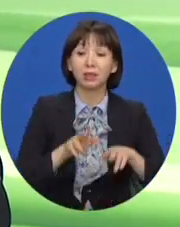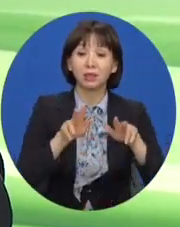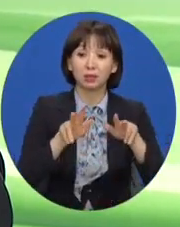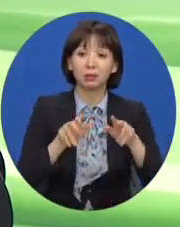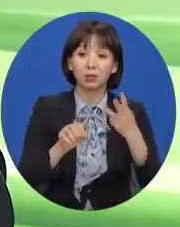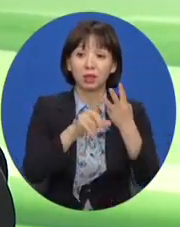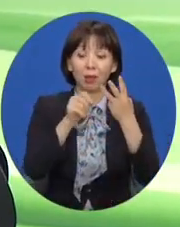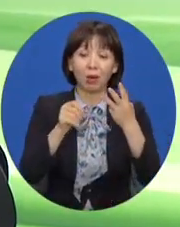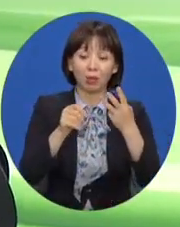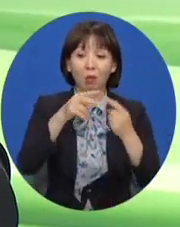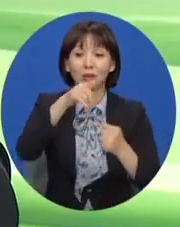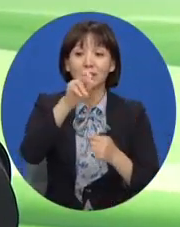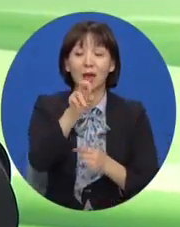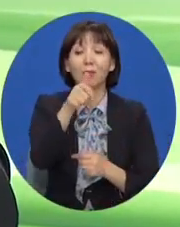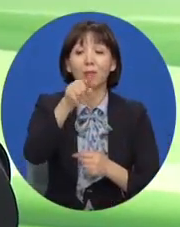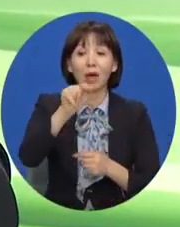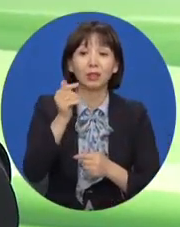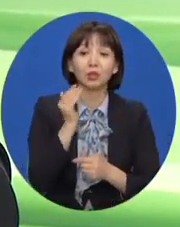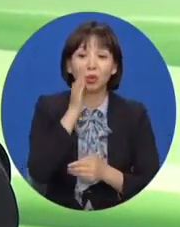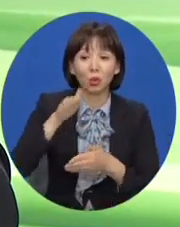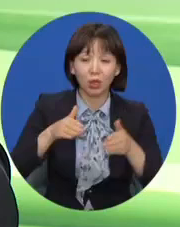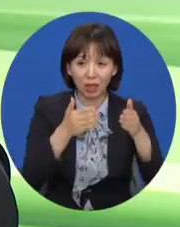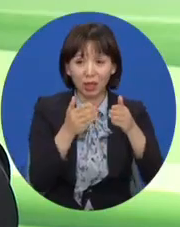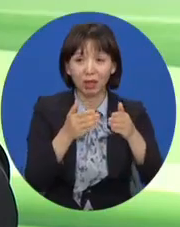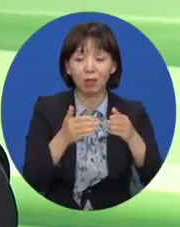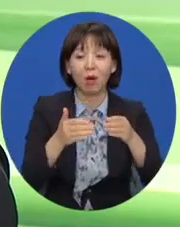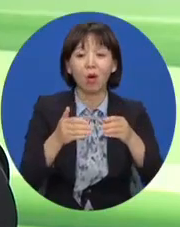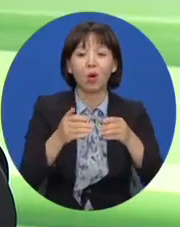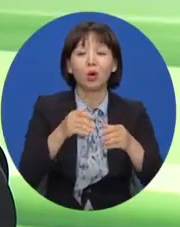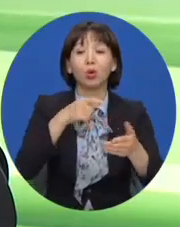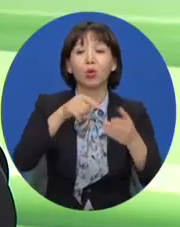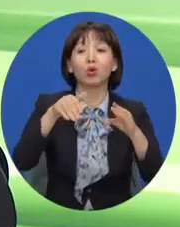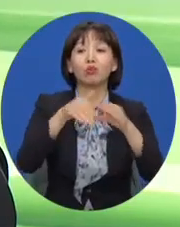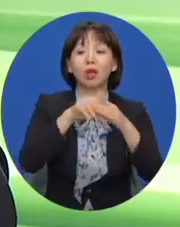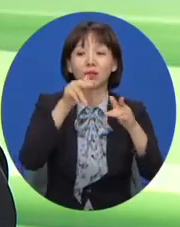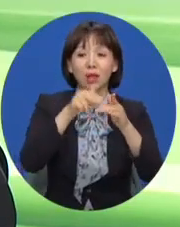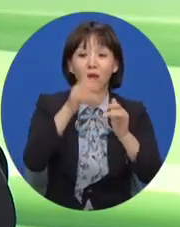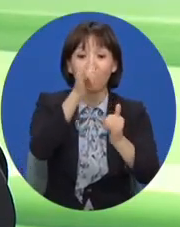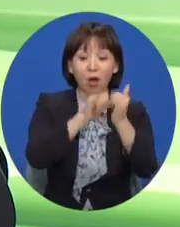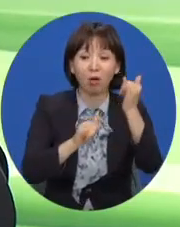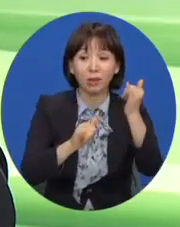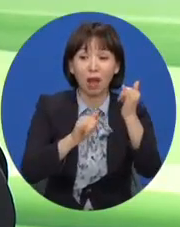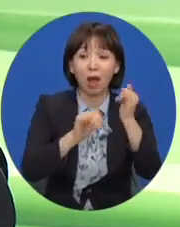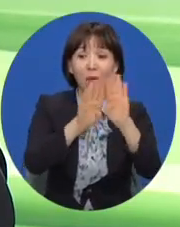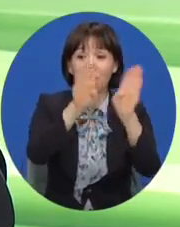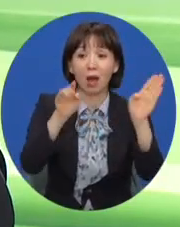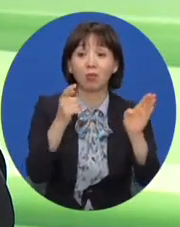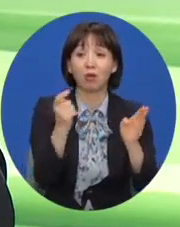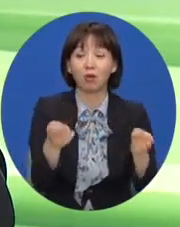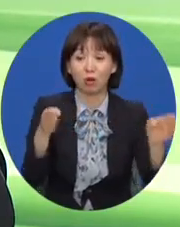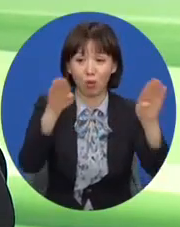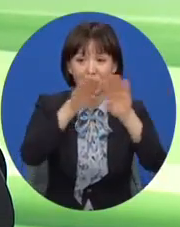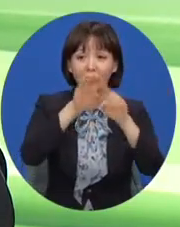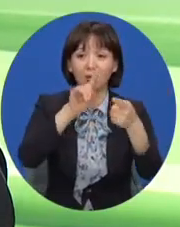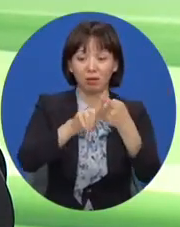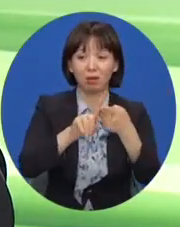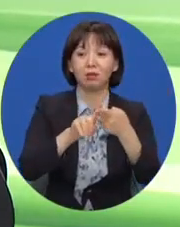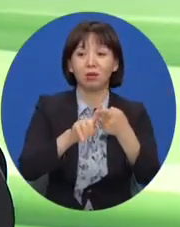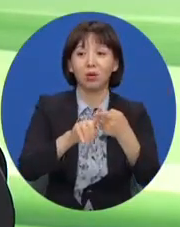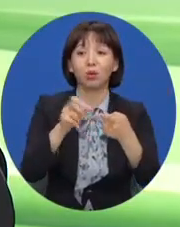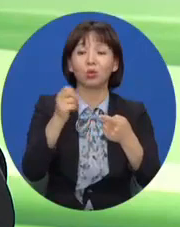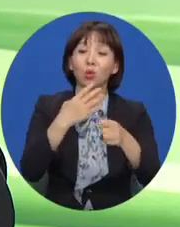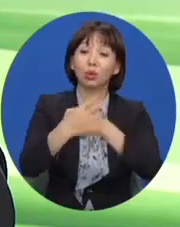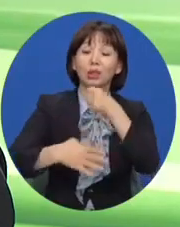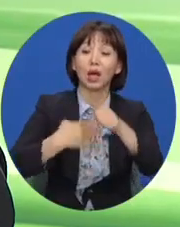삼안의 초록길이라든가 교육문화 컨벤션 센터, 을임지 역사 박물관 등이 그런 것들입니다. 저는 또